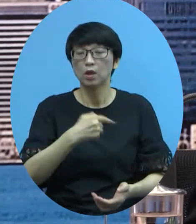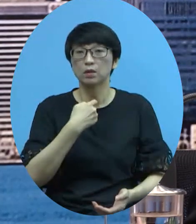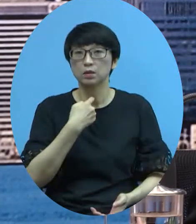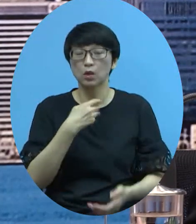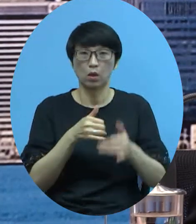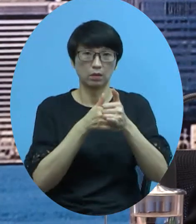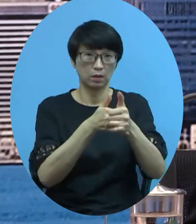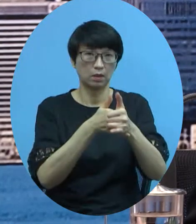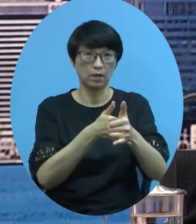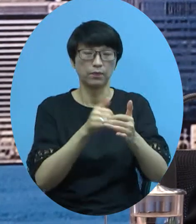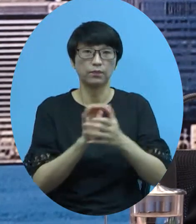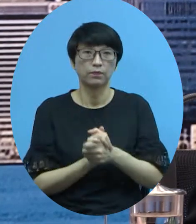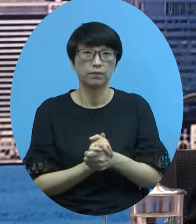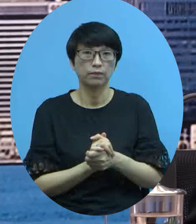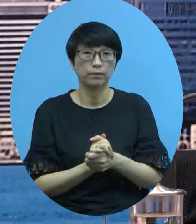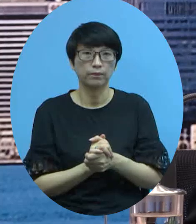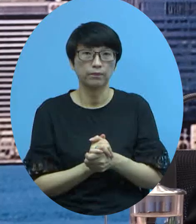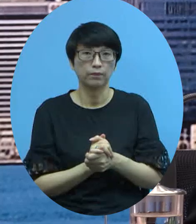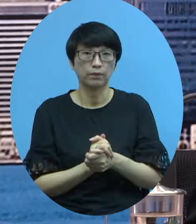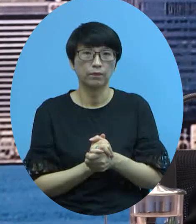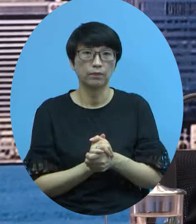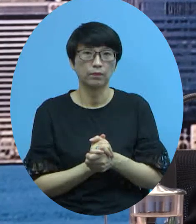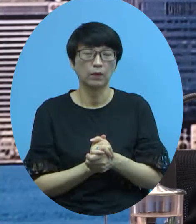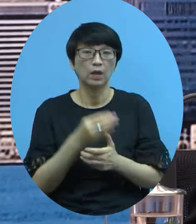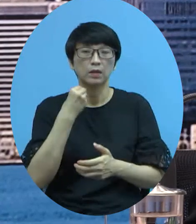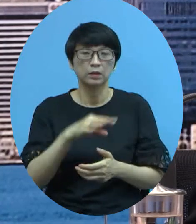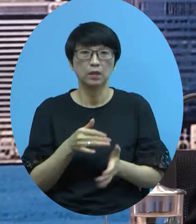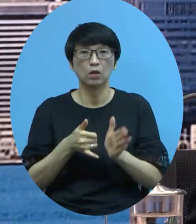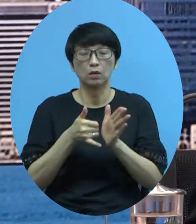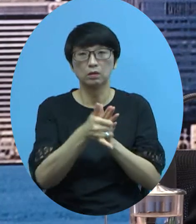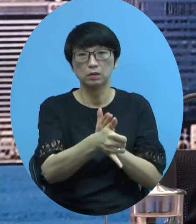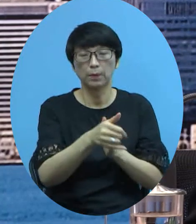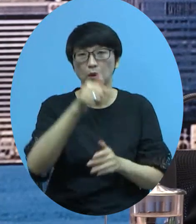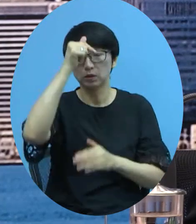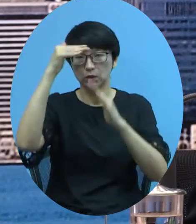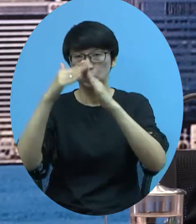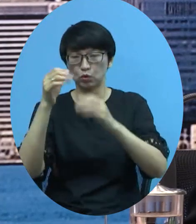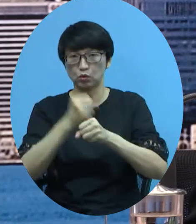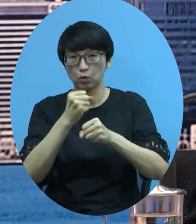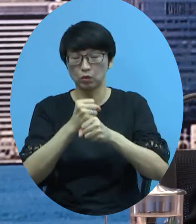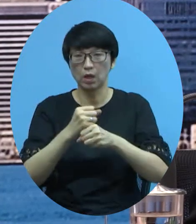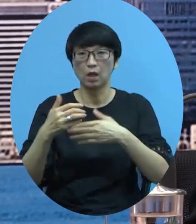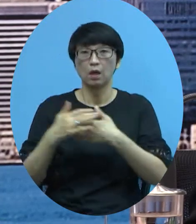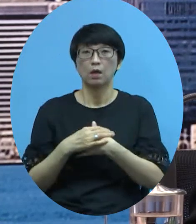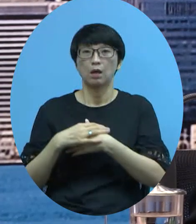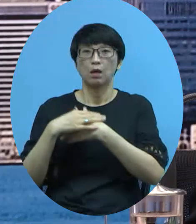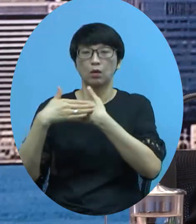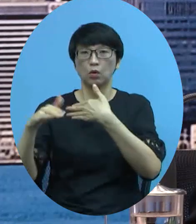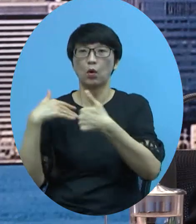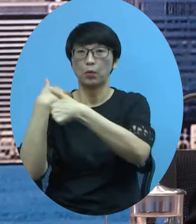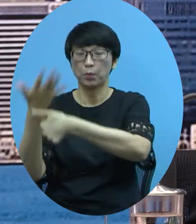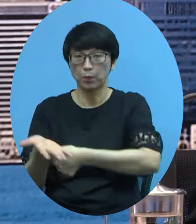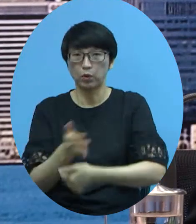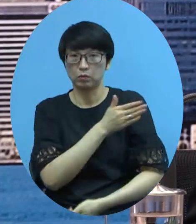係跟進翻咧曾經入過我哋病房工作嘅外判員工啦、員工啦，同埋其他機構服務